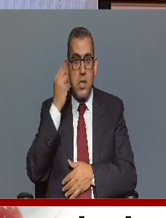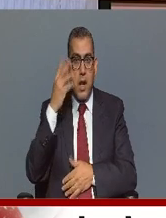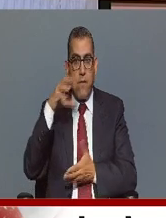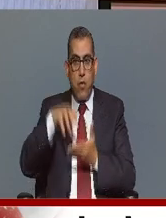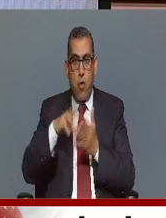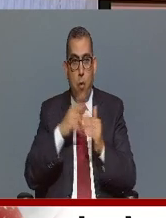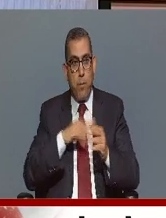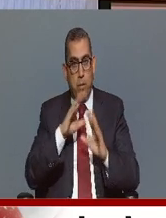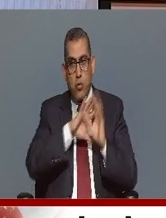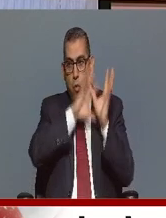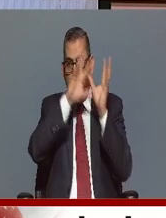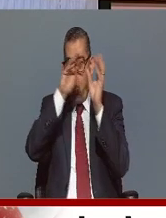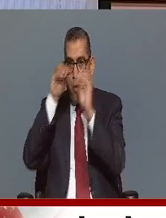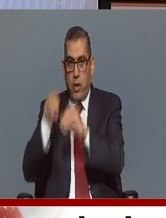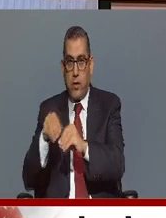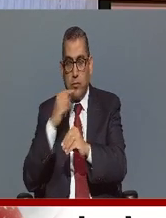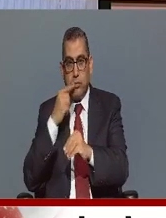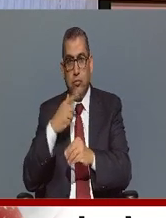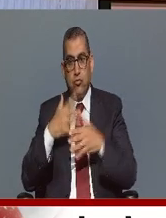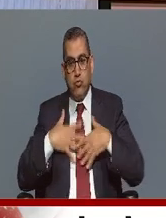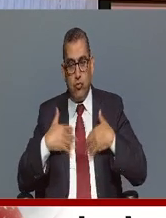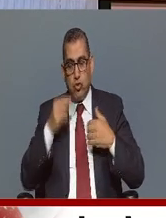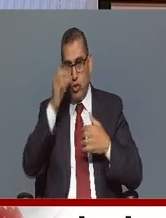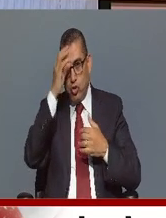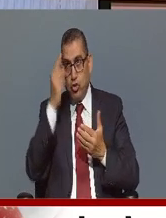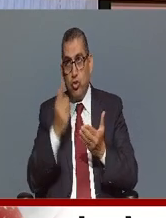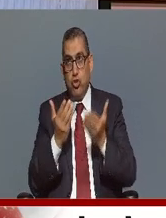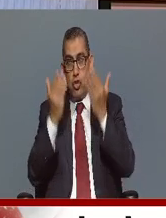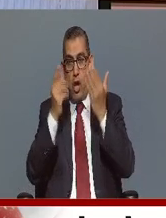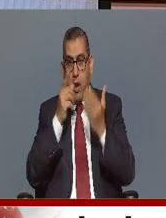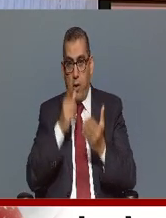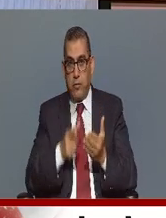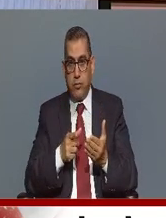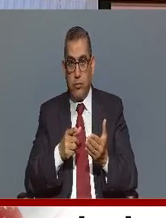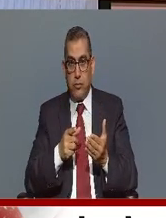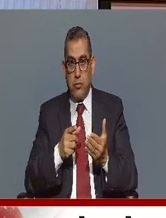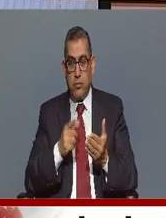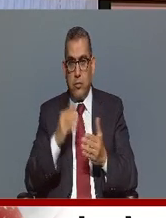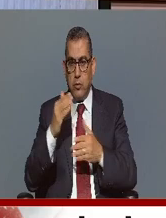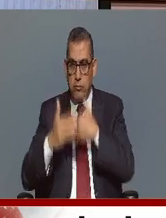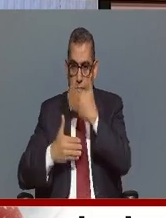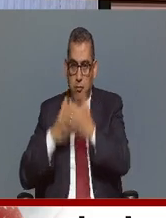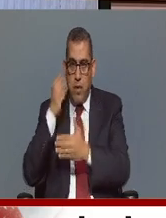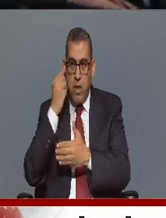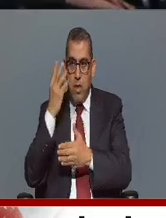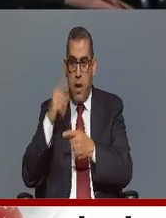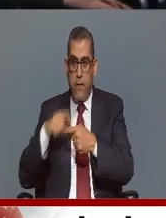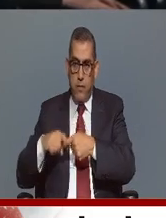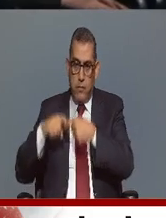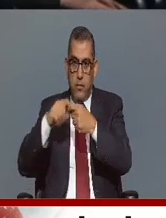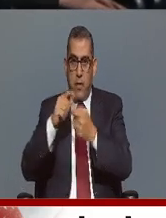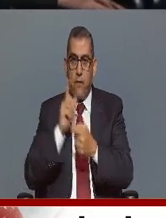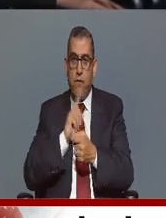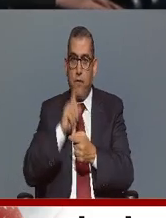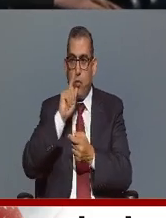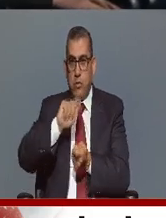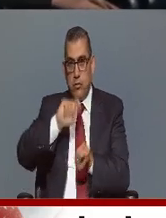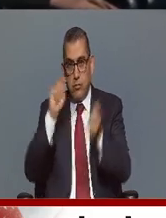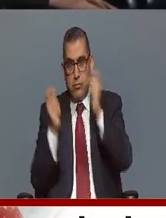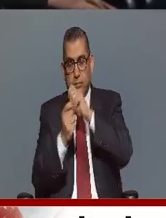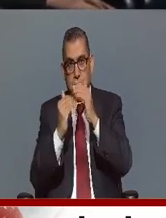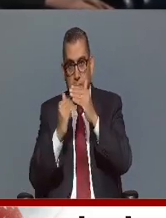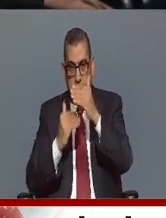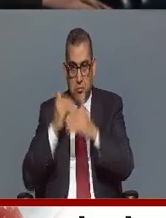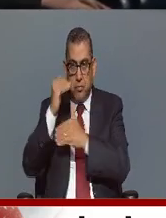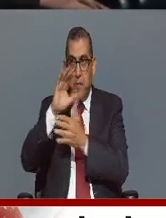كلها، وبنأمل إن شاء الله أن يعني هتنقل الثقافة والفنون في مصر إلى مستوى